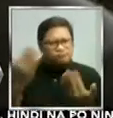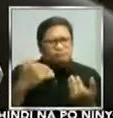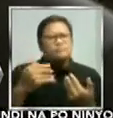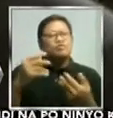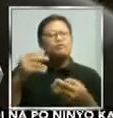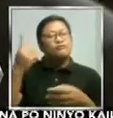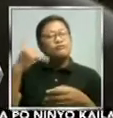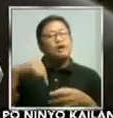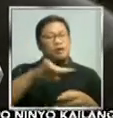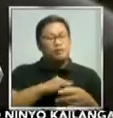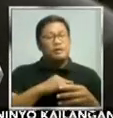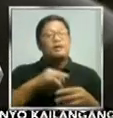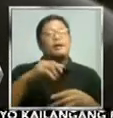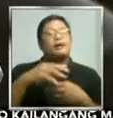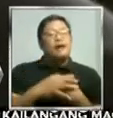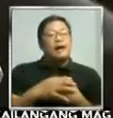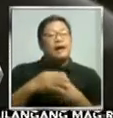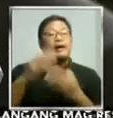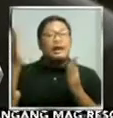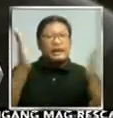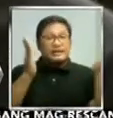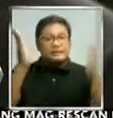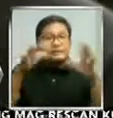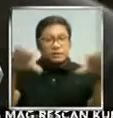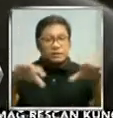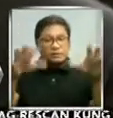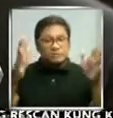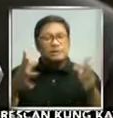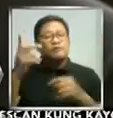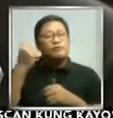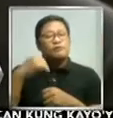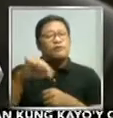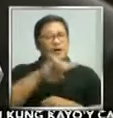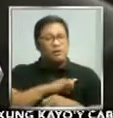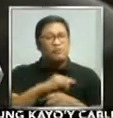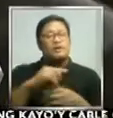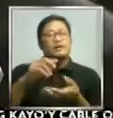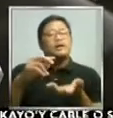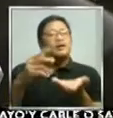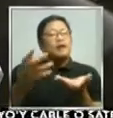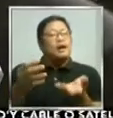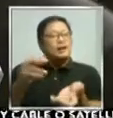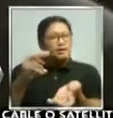frontliners, para sa ating mga doctors and nurses, para din sa ating mga pasyente na